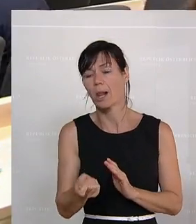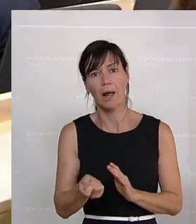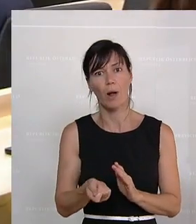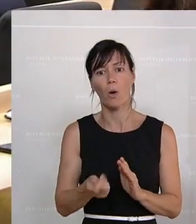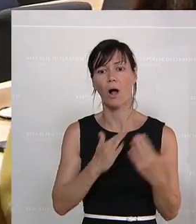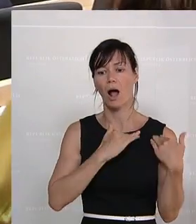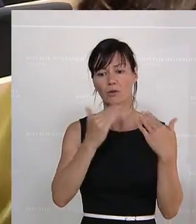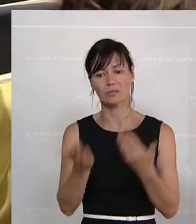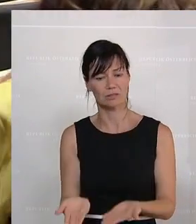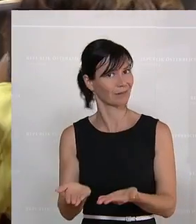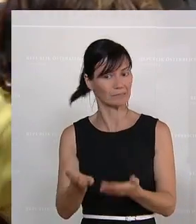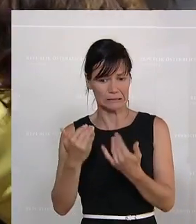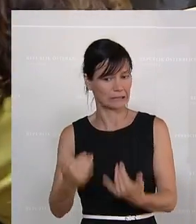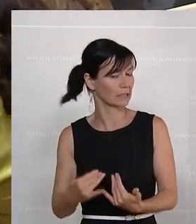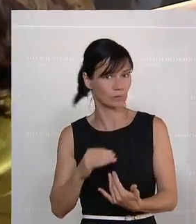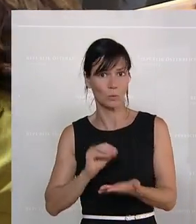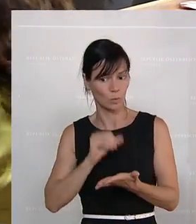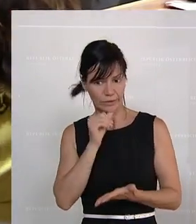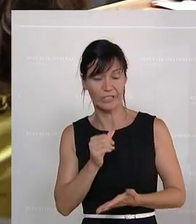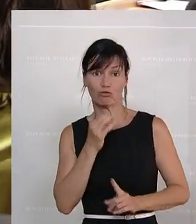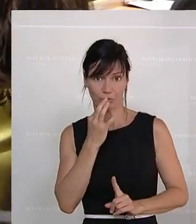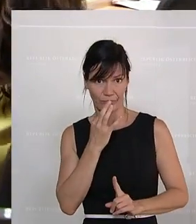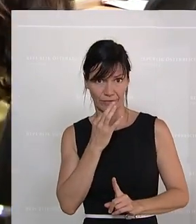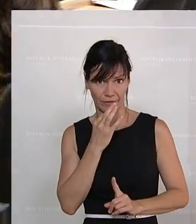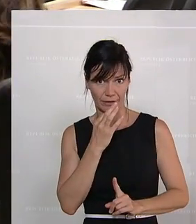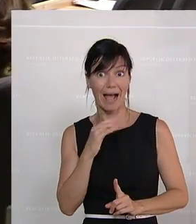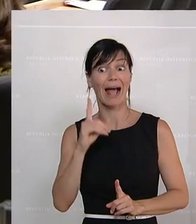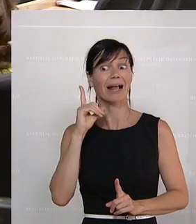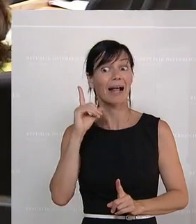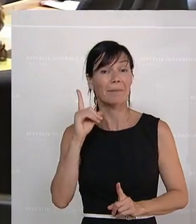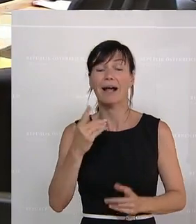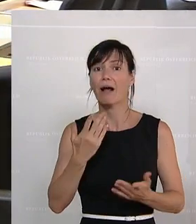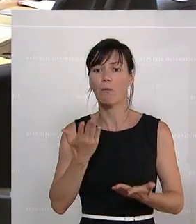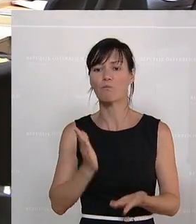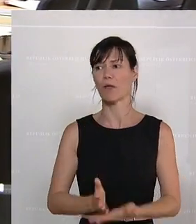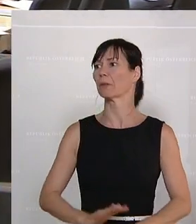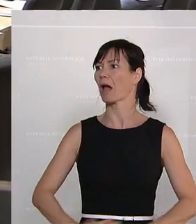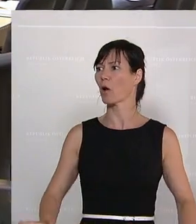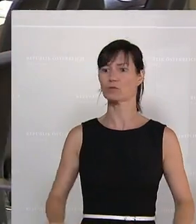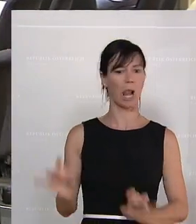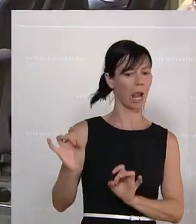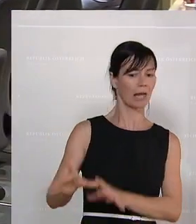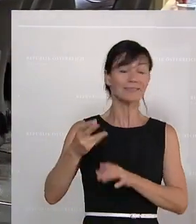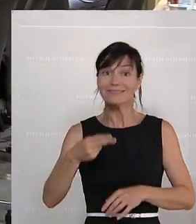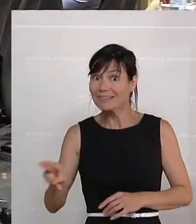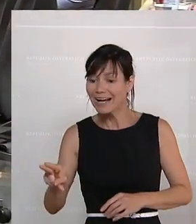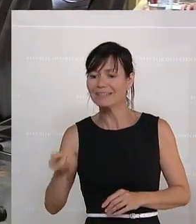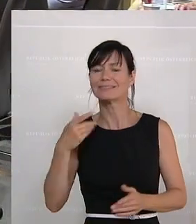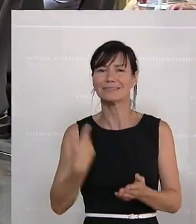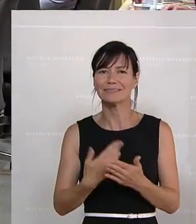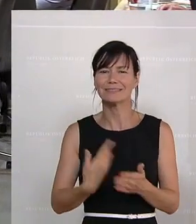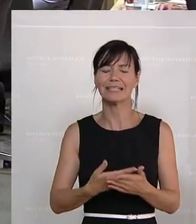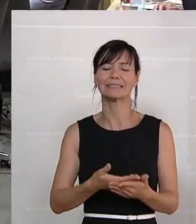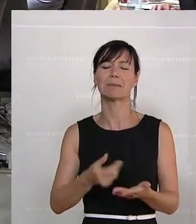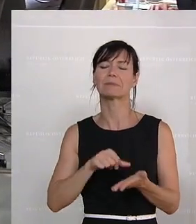im zuge dieser direktzahlungen erhalten aber was machen wir deshalb da geht doch greifen jetzt genau die zahlungen und prämien